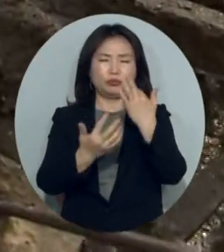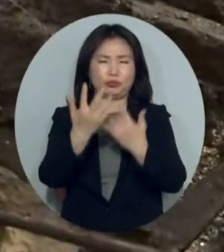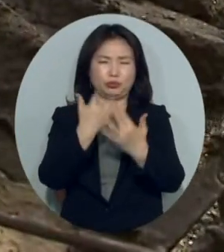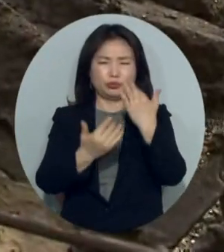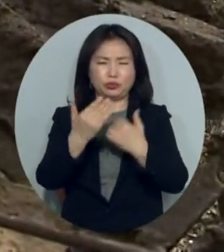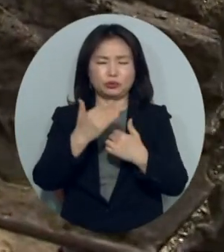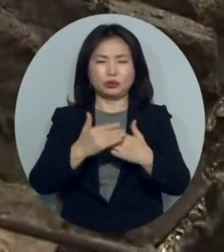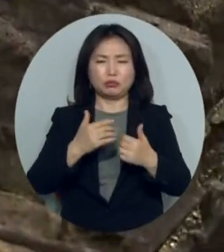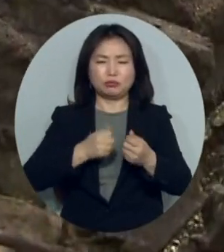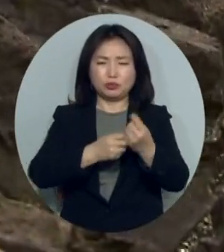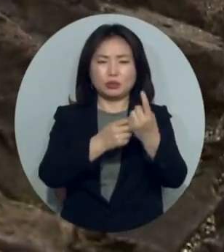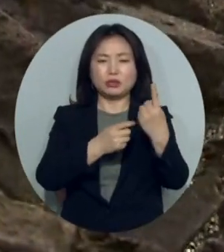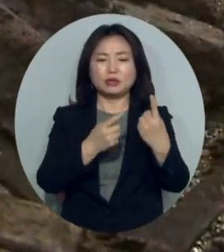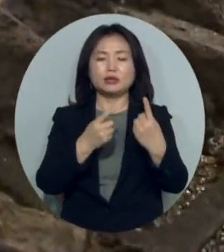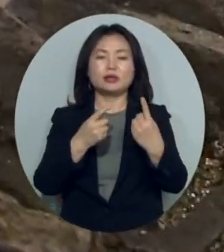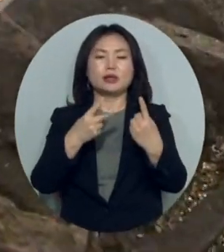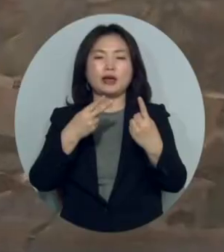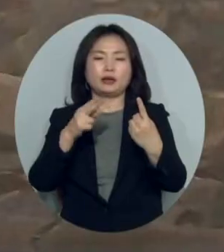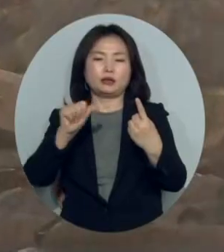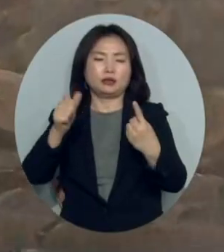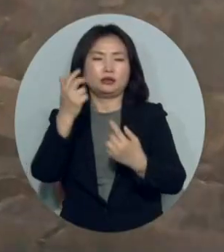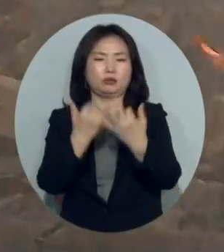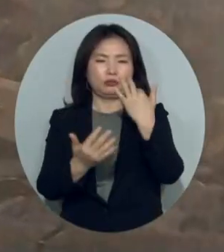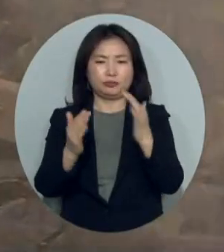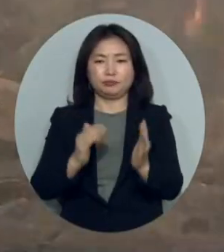발생해 살림 1 헥타르 가 봤습니다